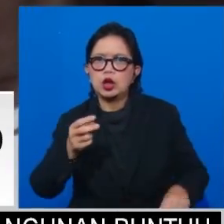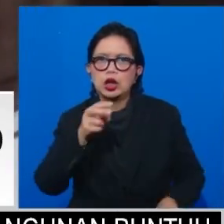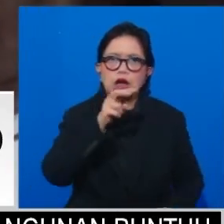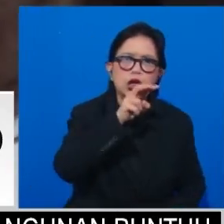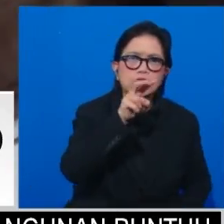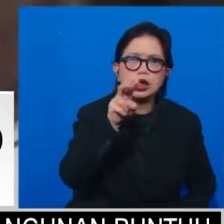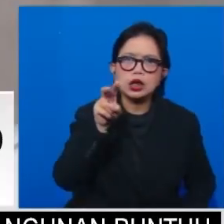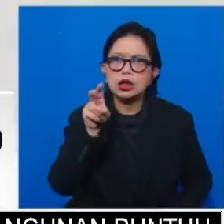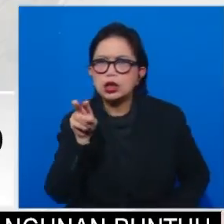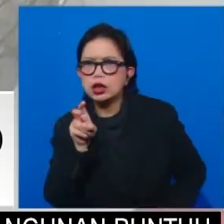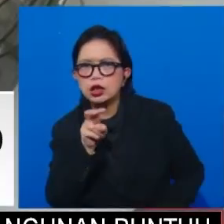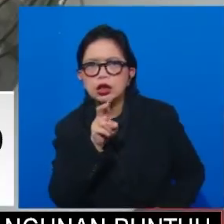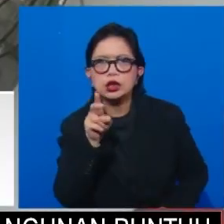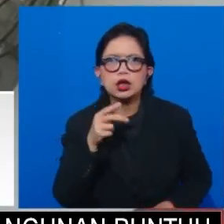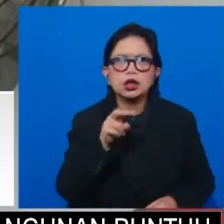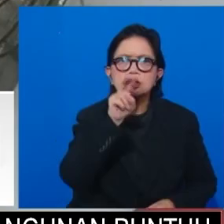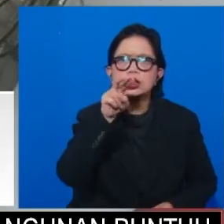korban.